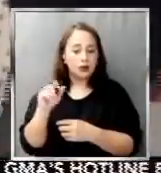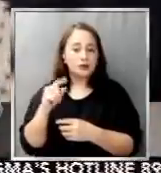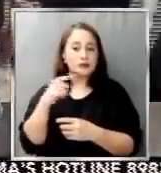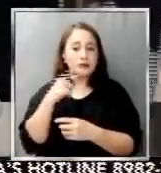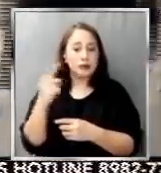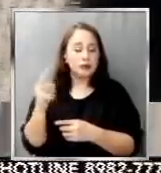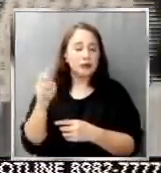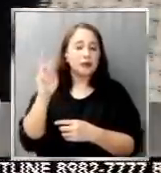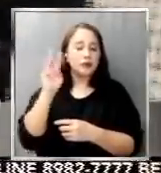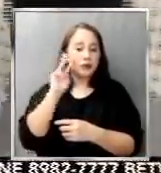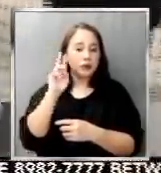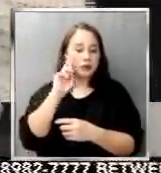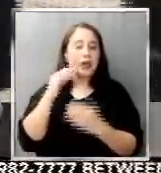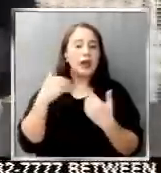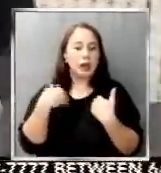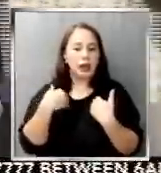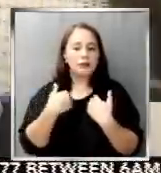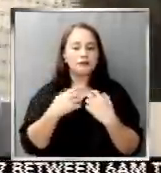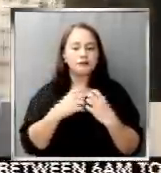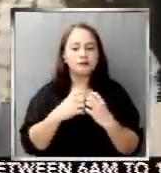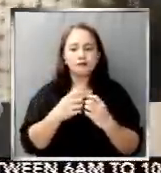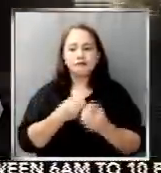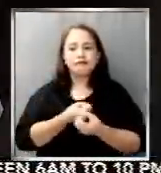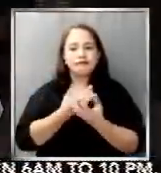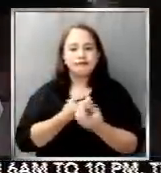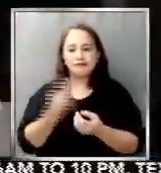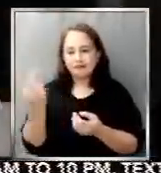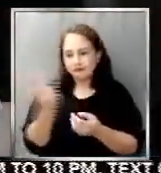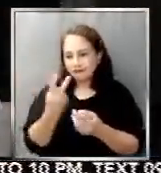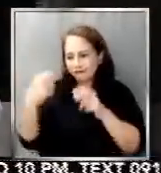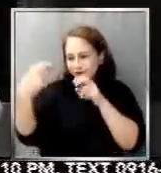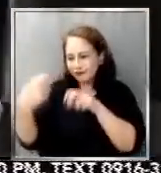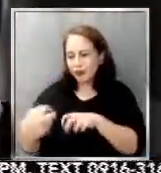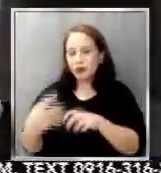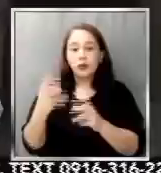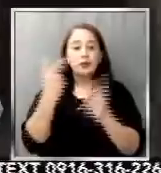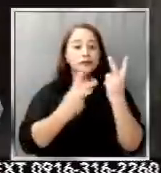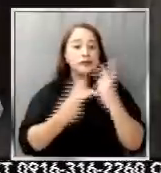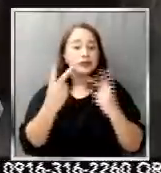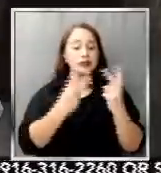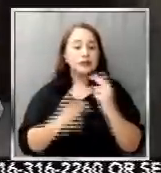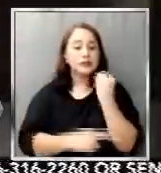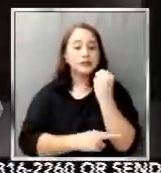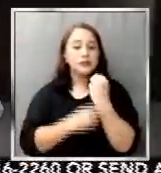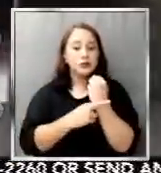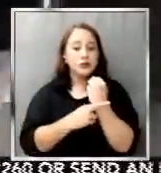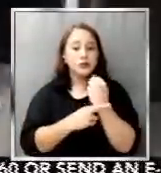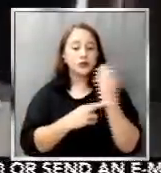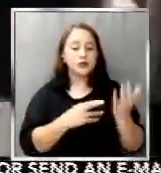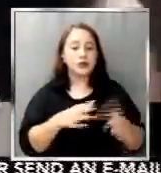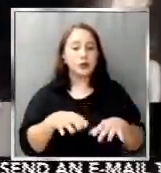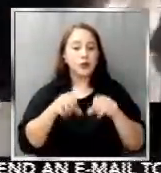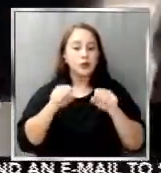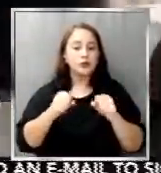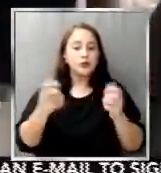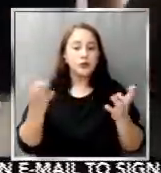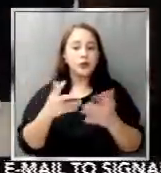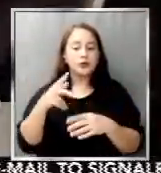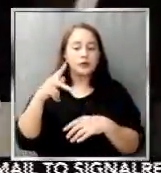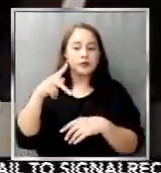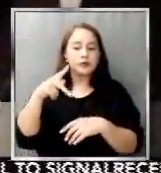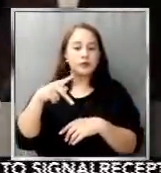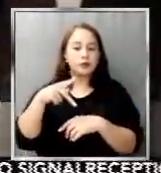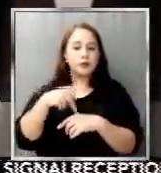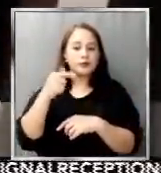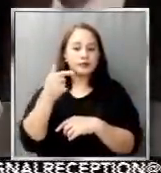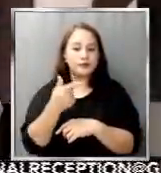sila ng heart-to-heart talk ni JL nang bumisita ito sa resort ng Kapuso hosts sa Puerto Galera. Sa kanilang